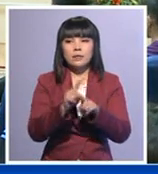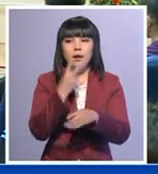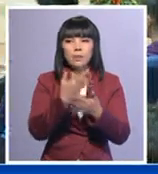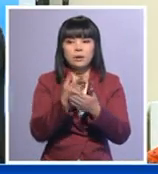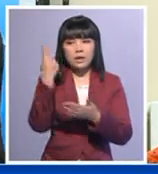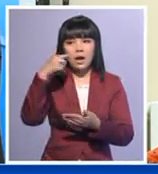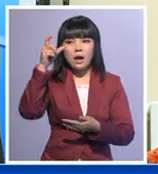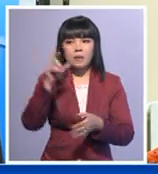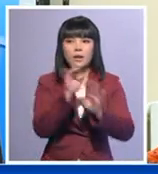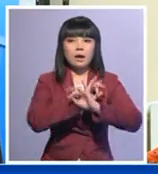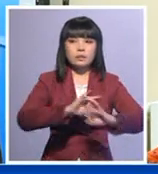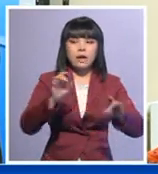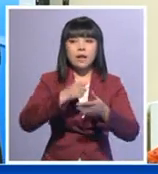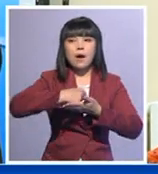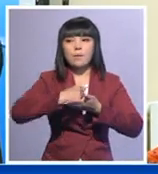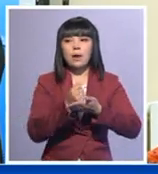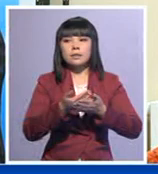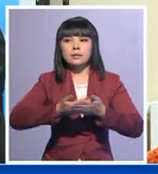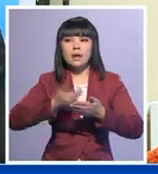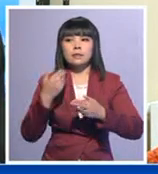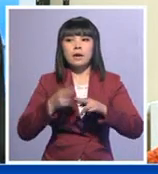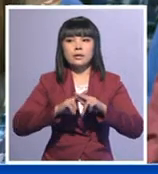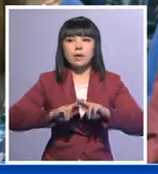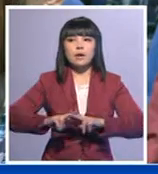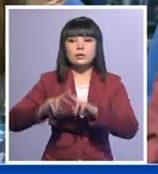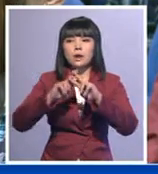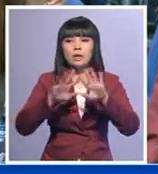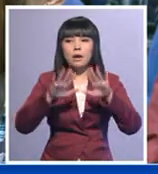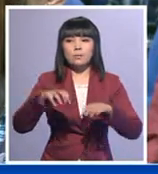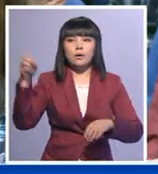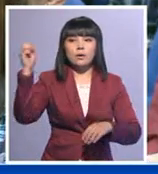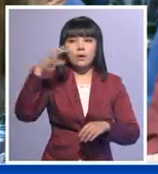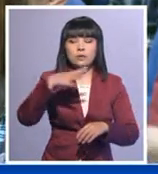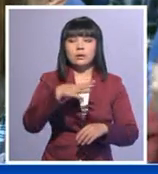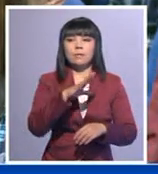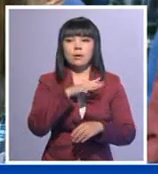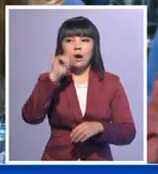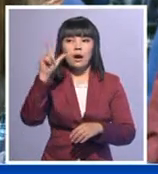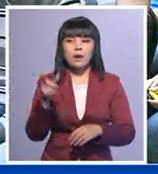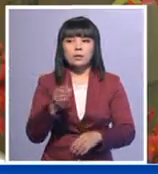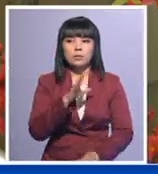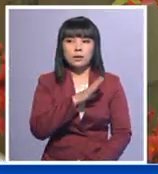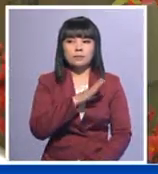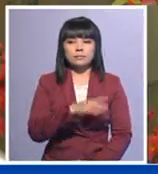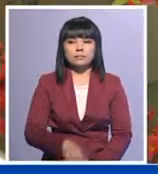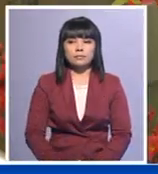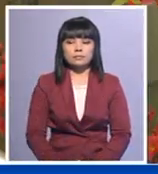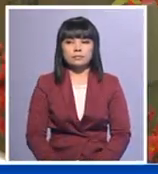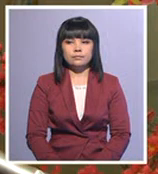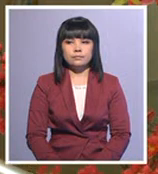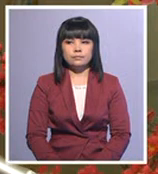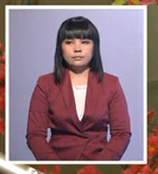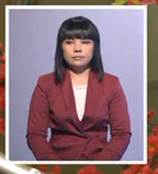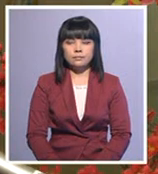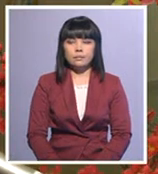автордың айтуынша, бекітілмей тұрып, бұл елтаңбадағы жұлдыздың орнында күн мен ай болған екен. Қазақ халқында сөз